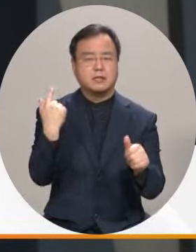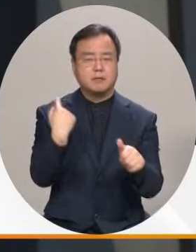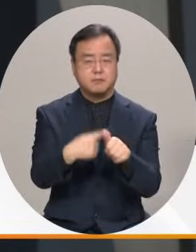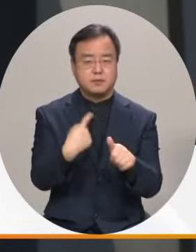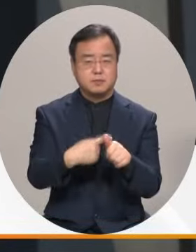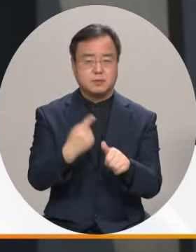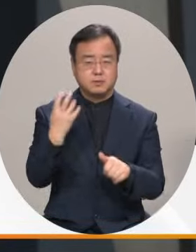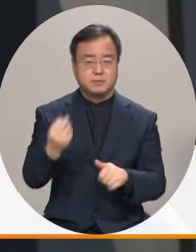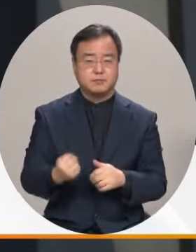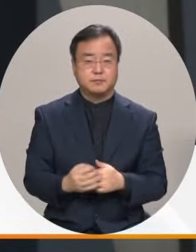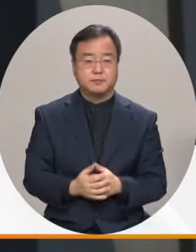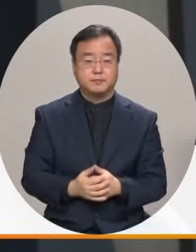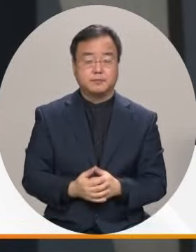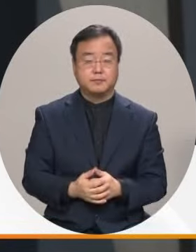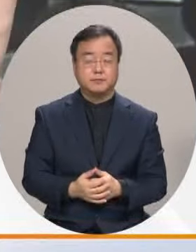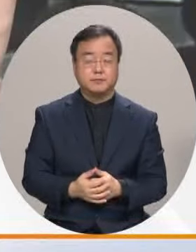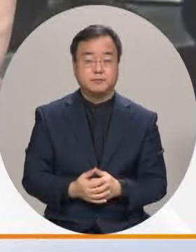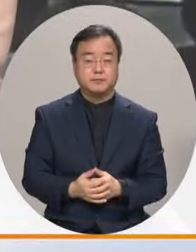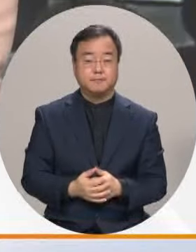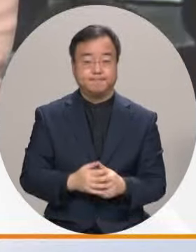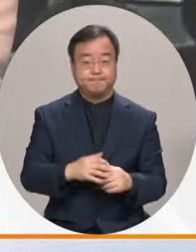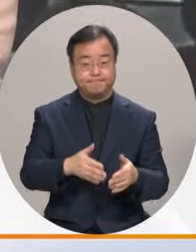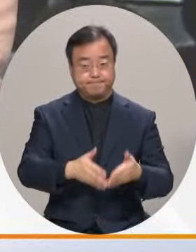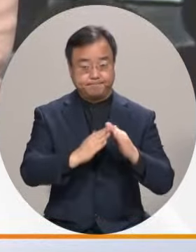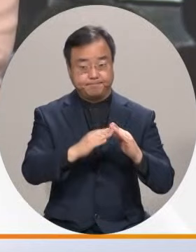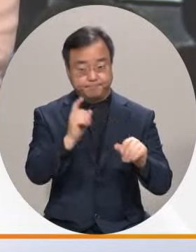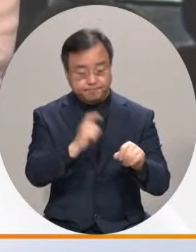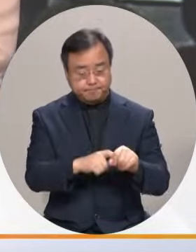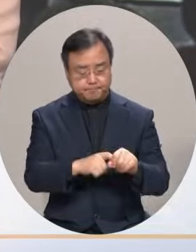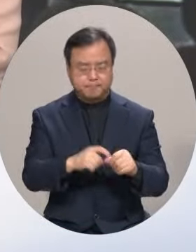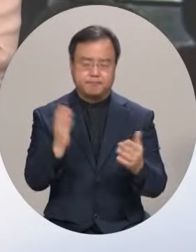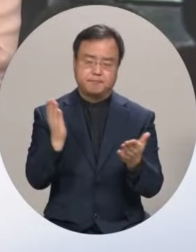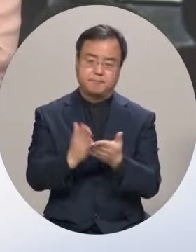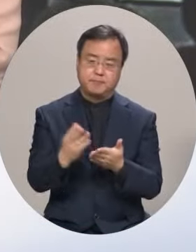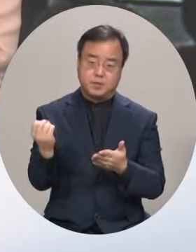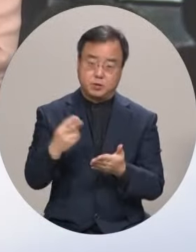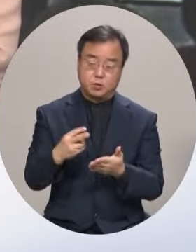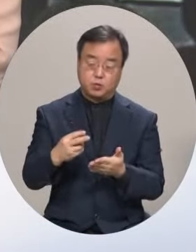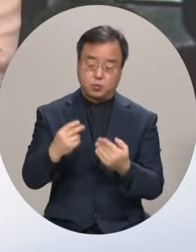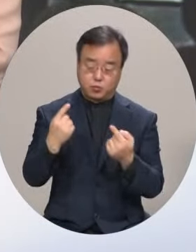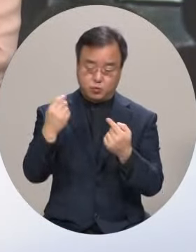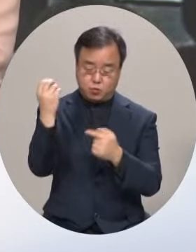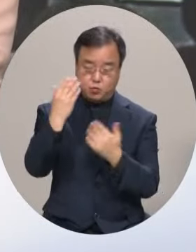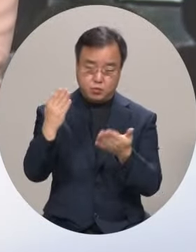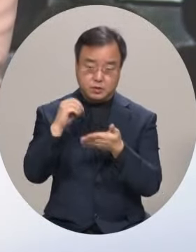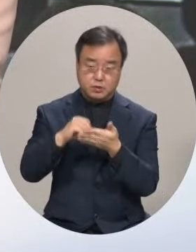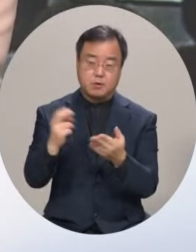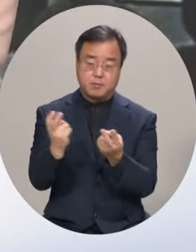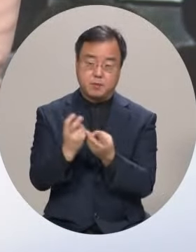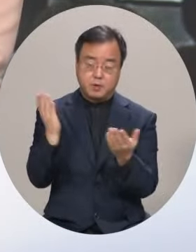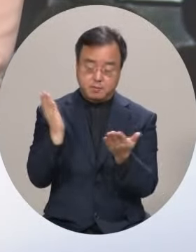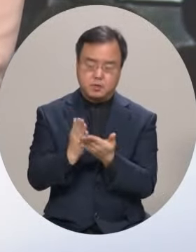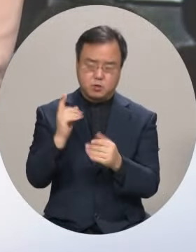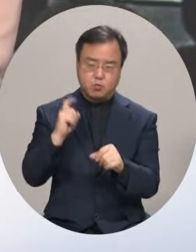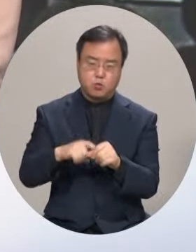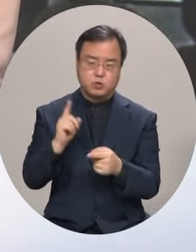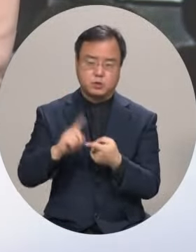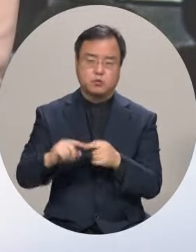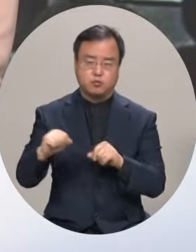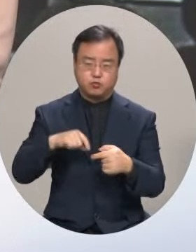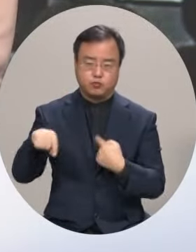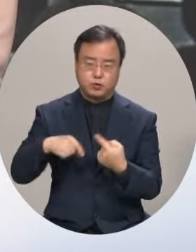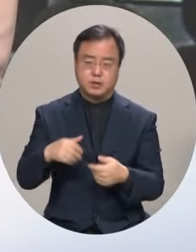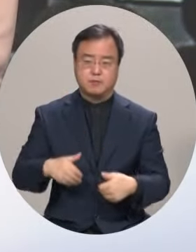목소리도 나옵니다네 취지에 맞게 또 전형이 운영될 수 있도록 또 후속 조치도 필요해 보입니다 이 교육부가